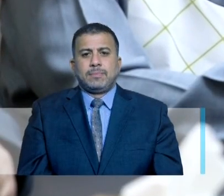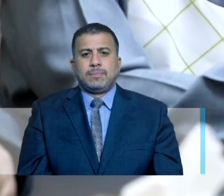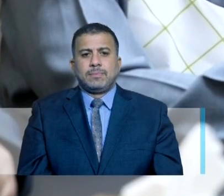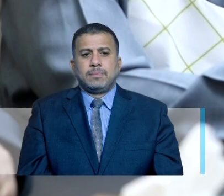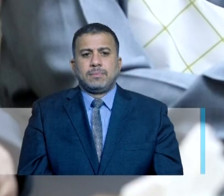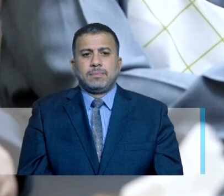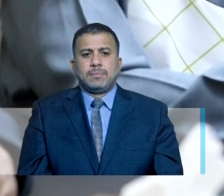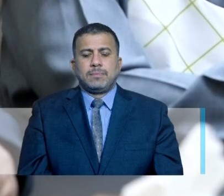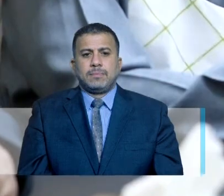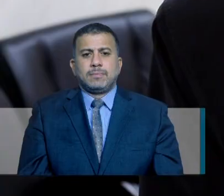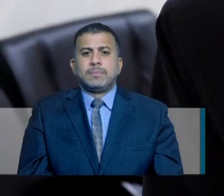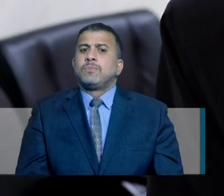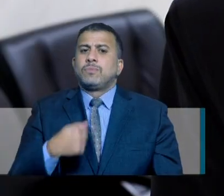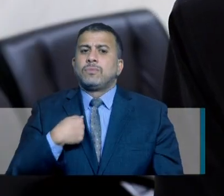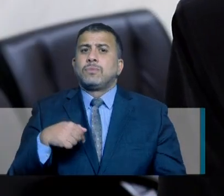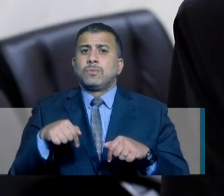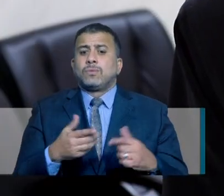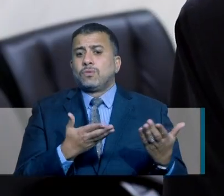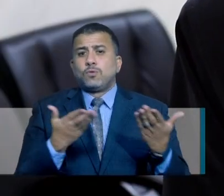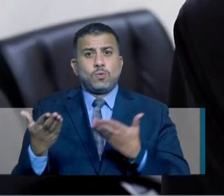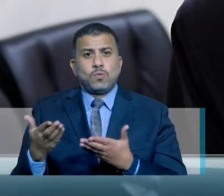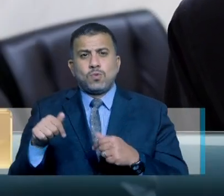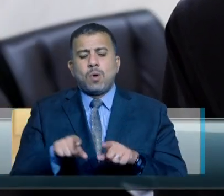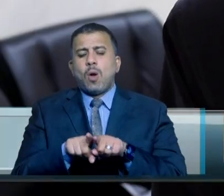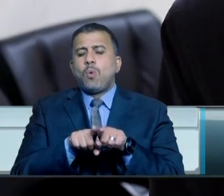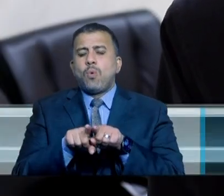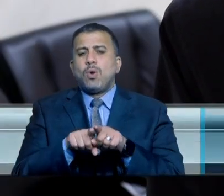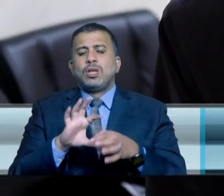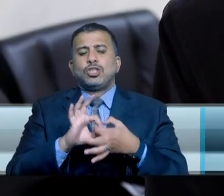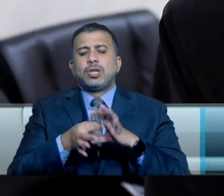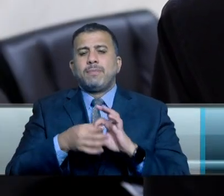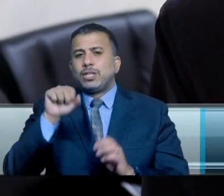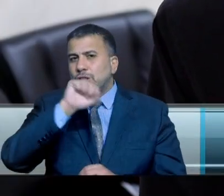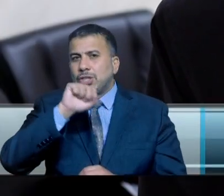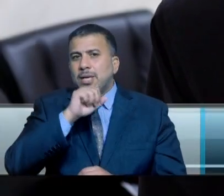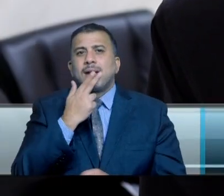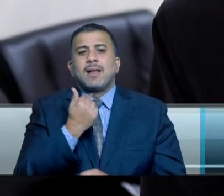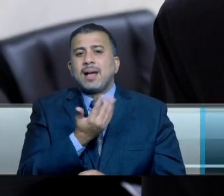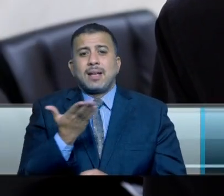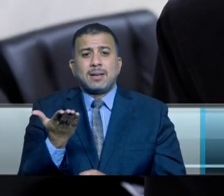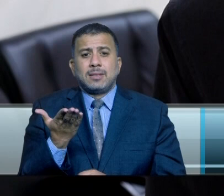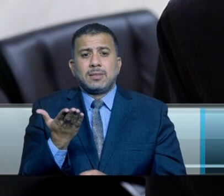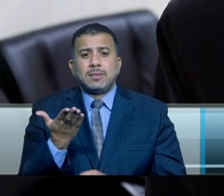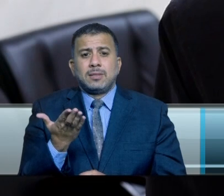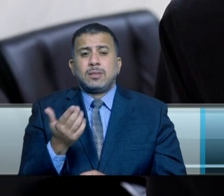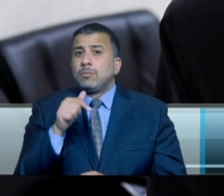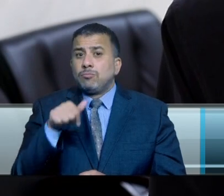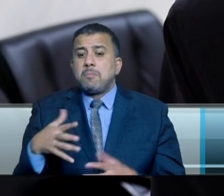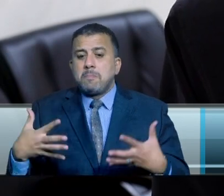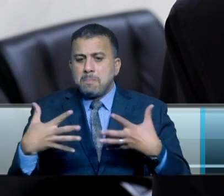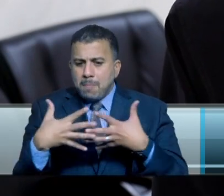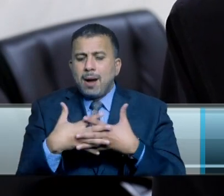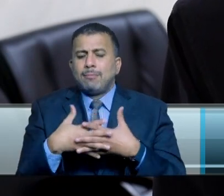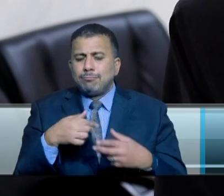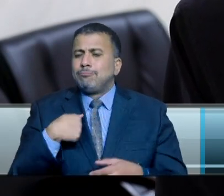والانساني حضينا اليوم بزياره كريمه من اخواننا من جمعيه الشارقه الخيريه التي تجمعنا